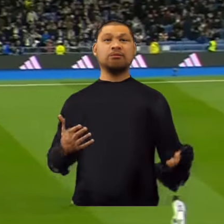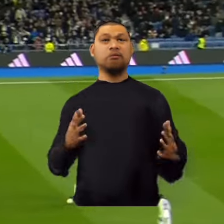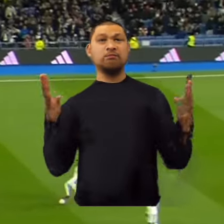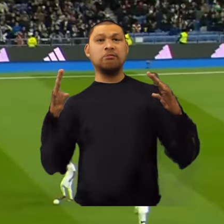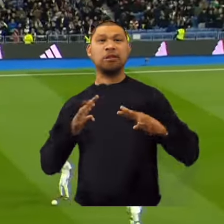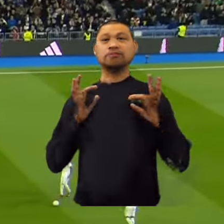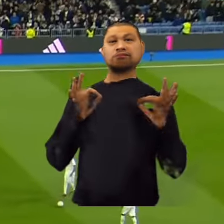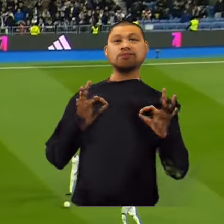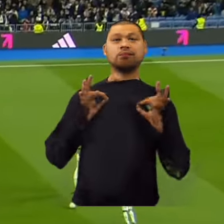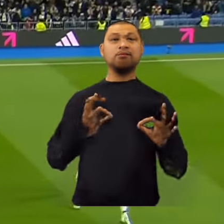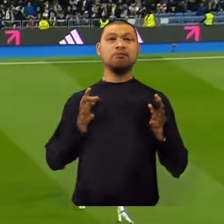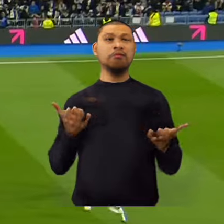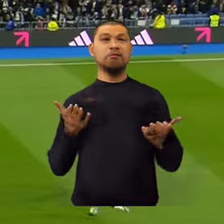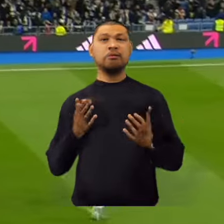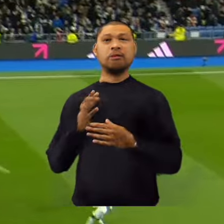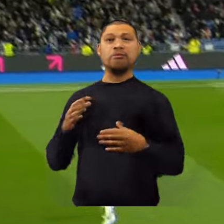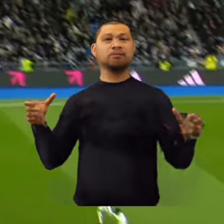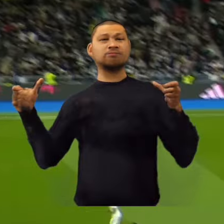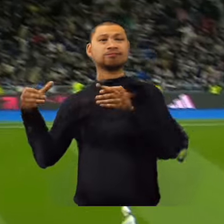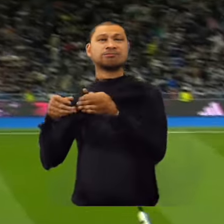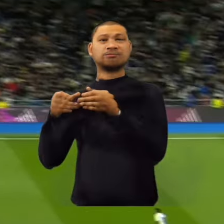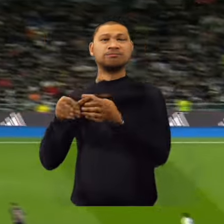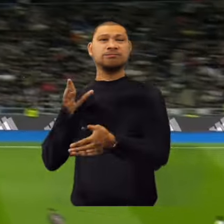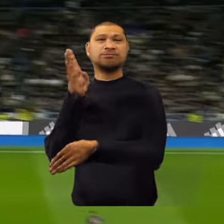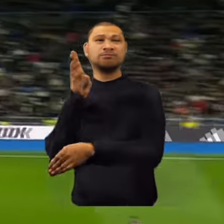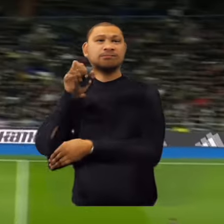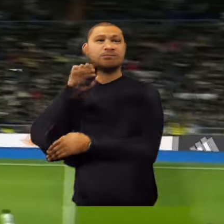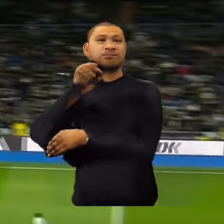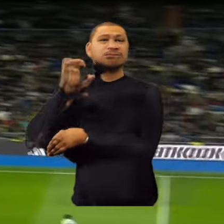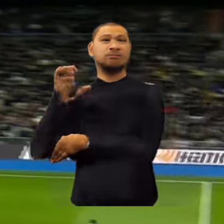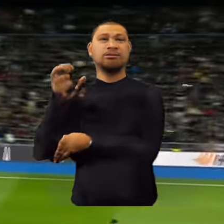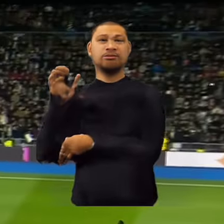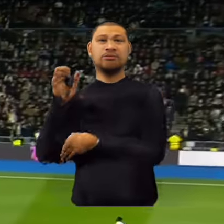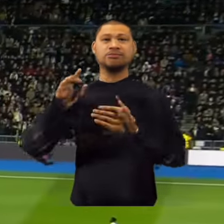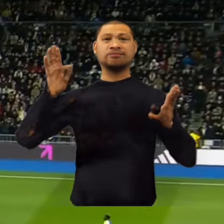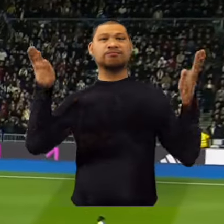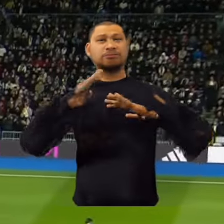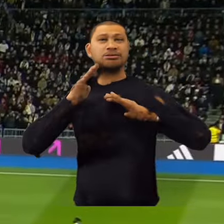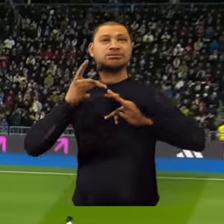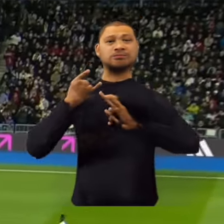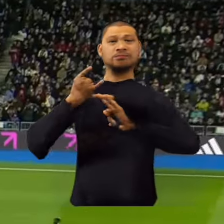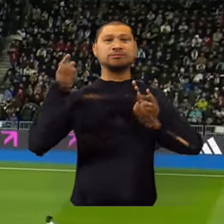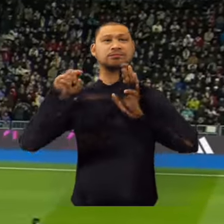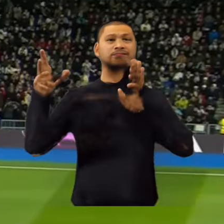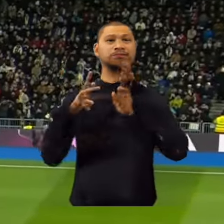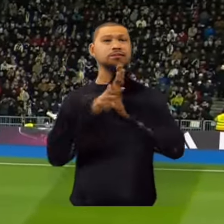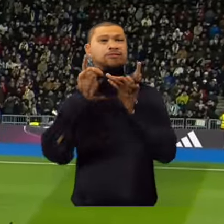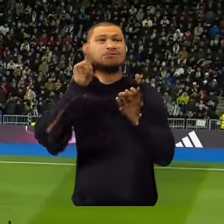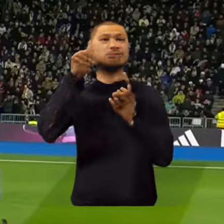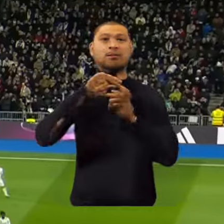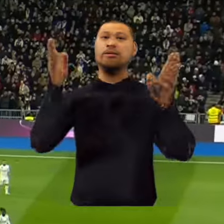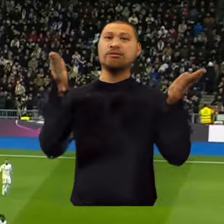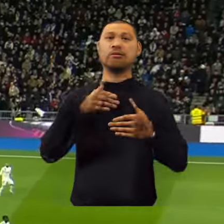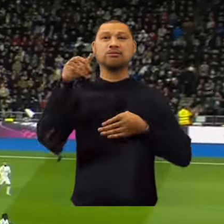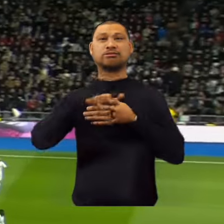Classico, oui, banal, jamais. Real Barça, 252e du nom. Ces matchs pour l'histoire quand ils s'écrivent, surtout en coupe. Ce